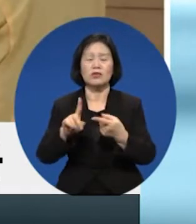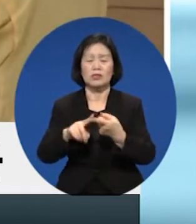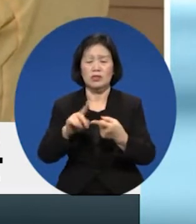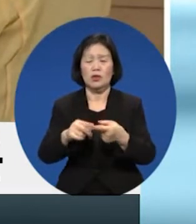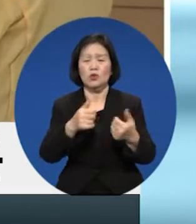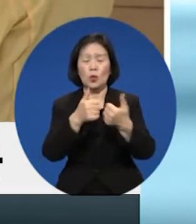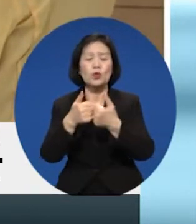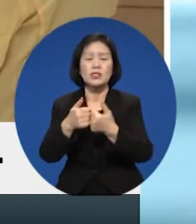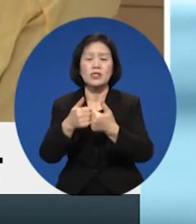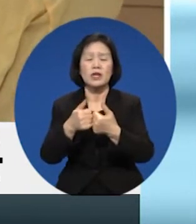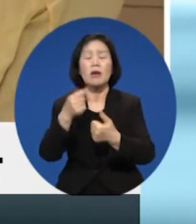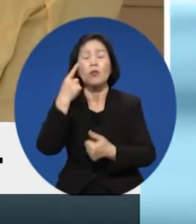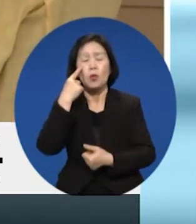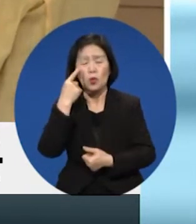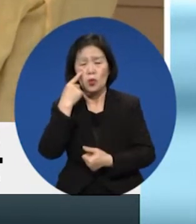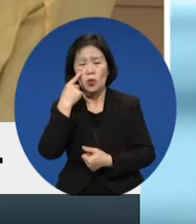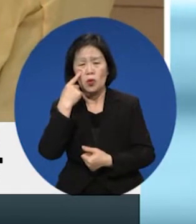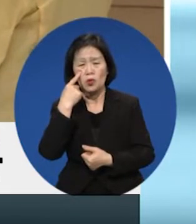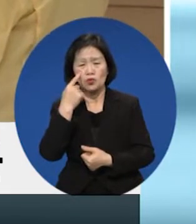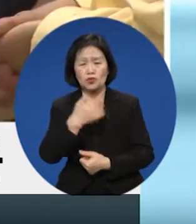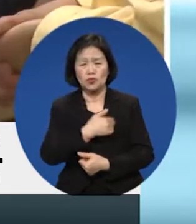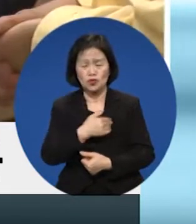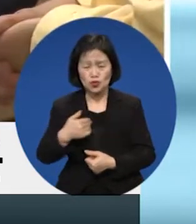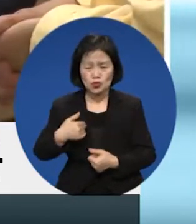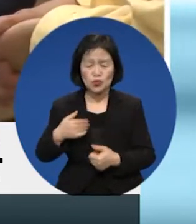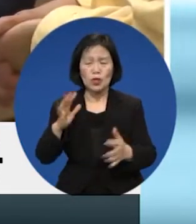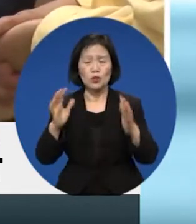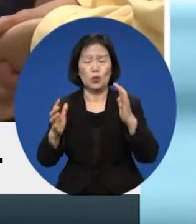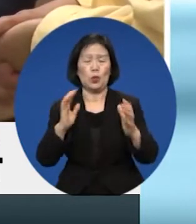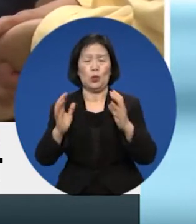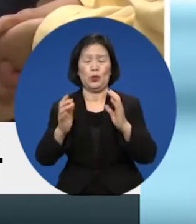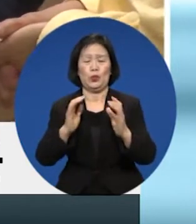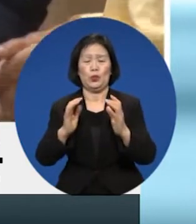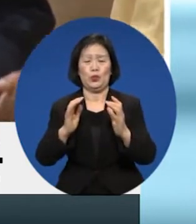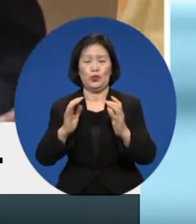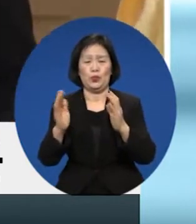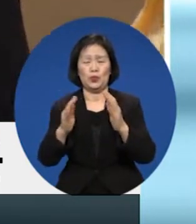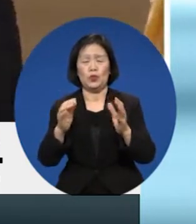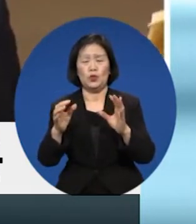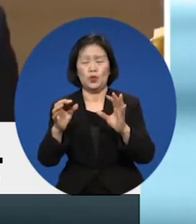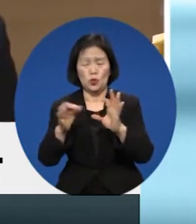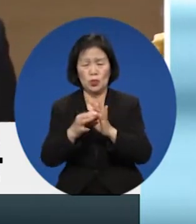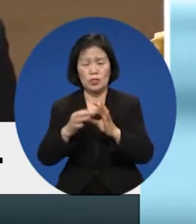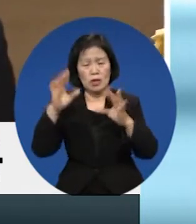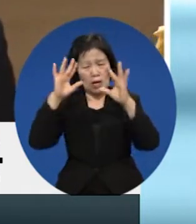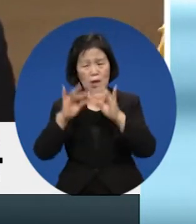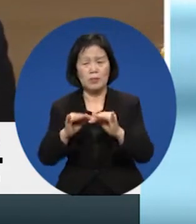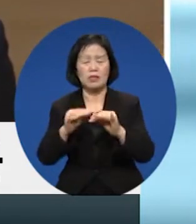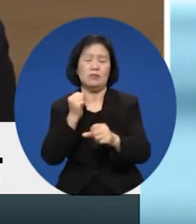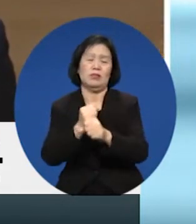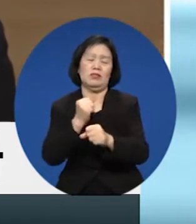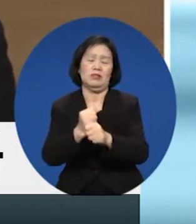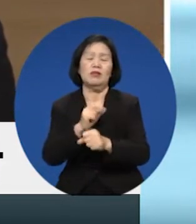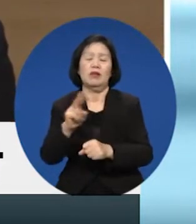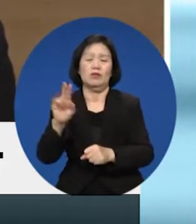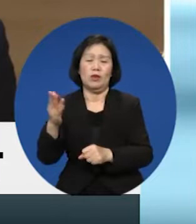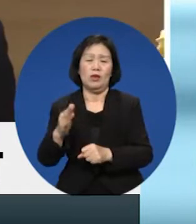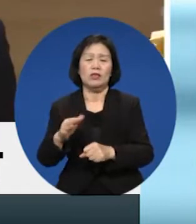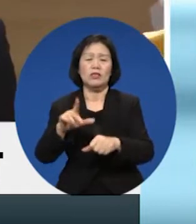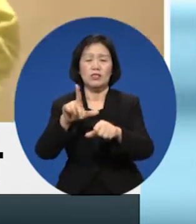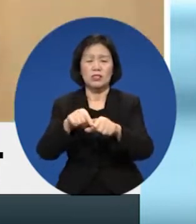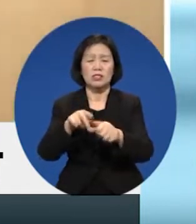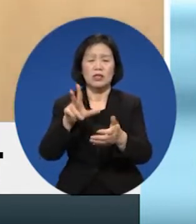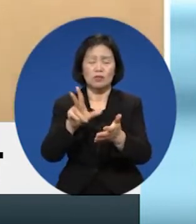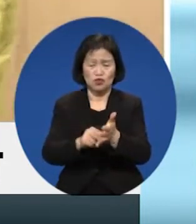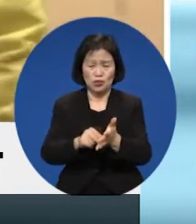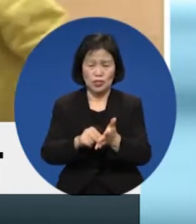끌어내고 이런 논의 속에서 이제 충분한 그 토론을 통해서 이제 합의안을 도출하면 되는 것이거든요. 그리고 그러한 시기 문제에 관련해서